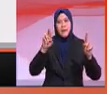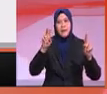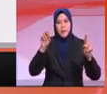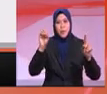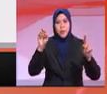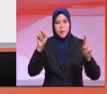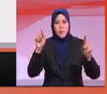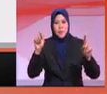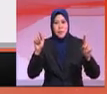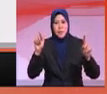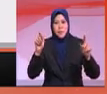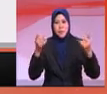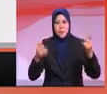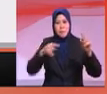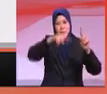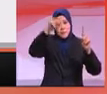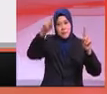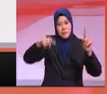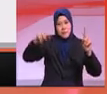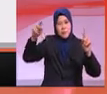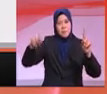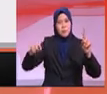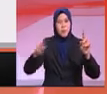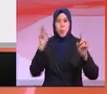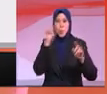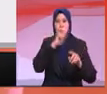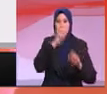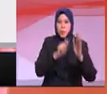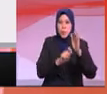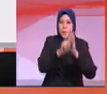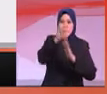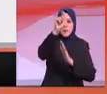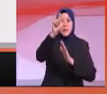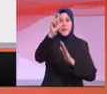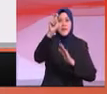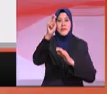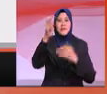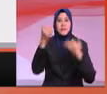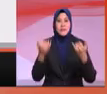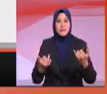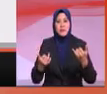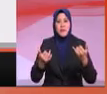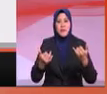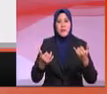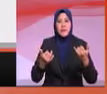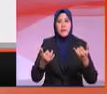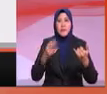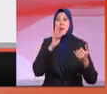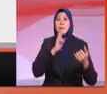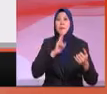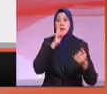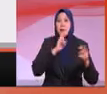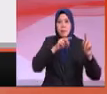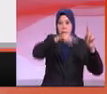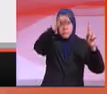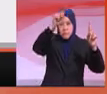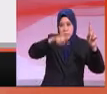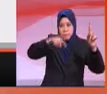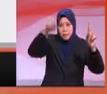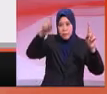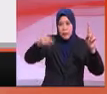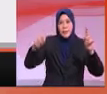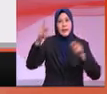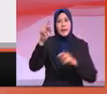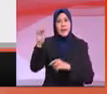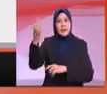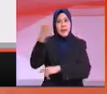kita lihat pada permulaan yang amat tinggi sekali. Dan yang kolom yang tu ialah kes-kes seharian.